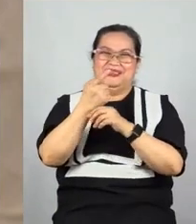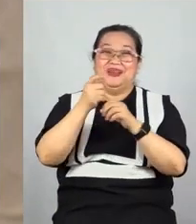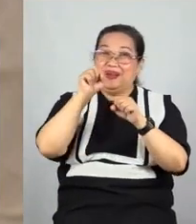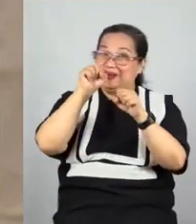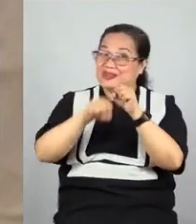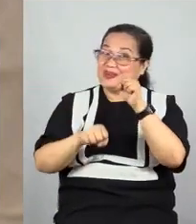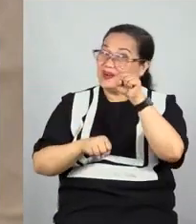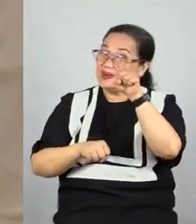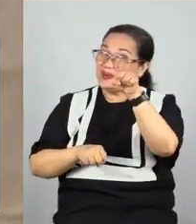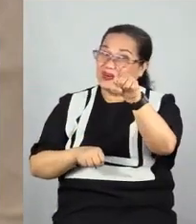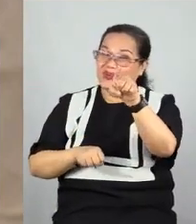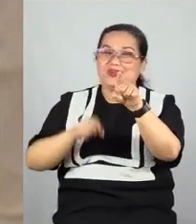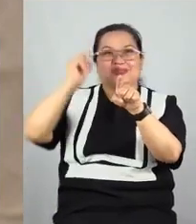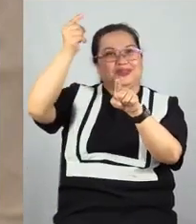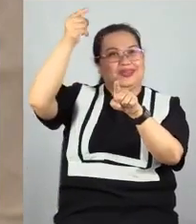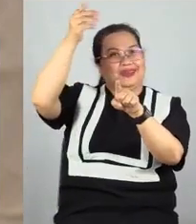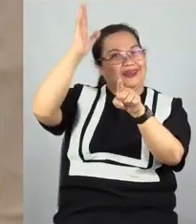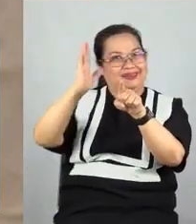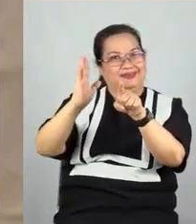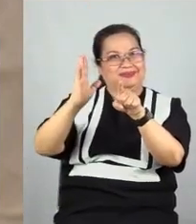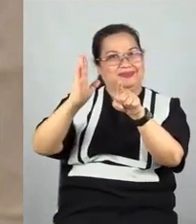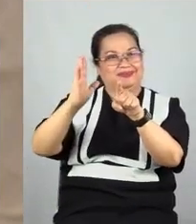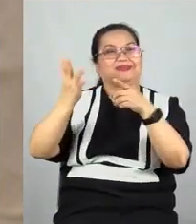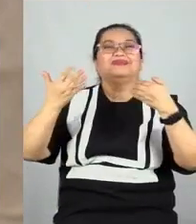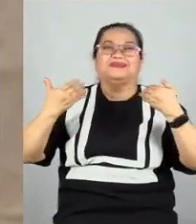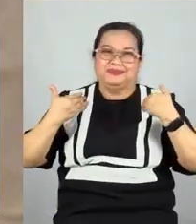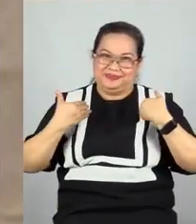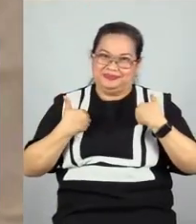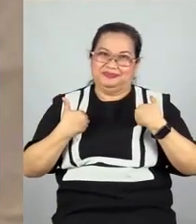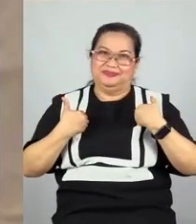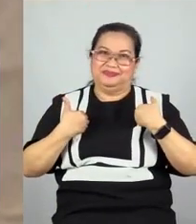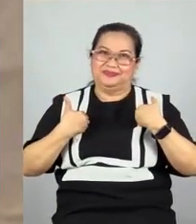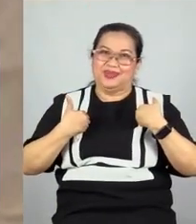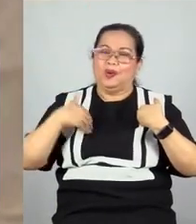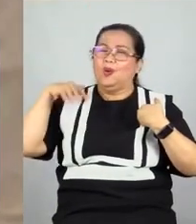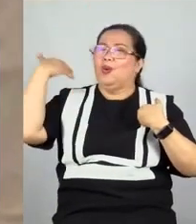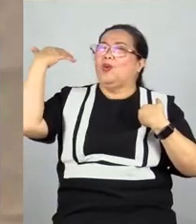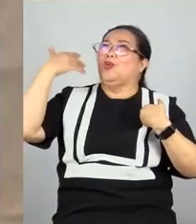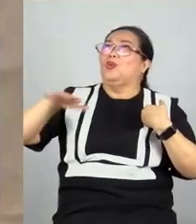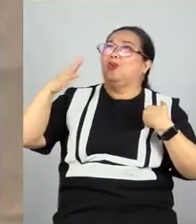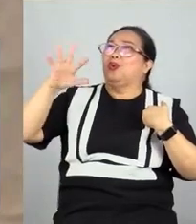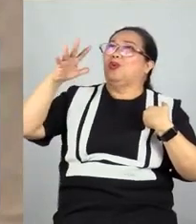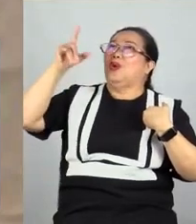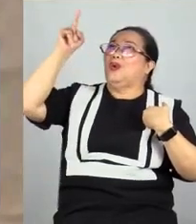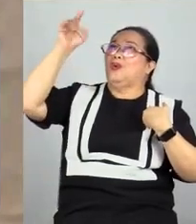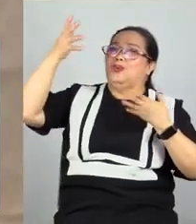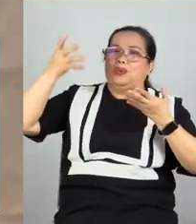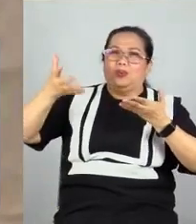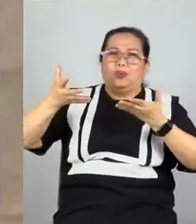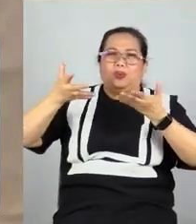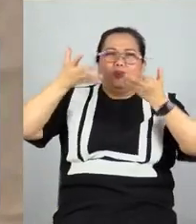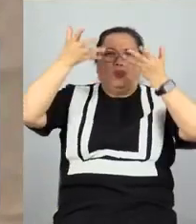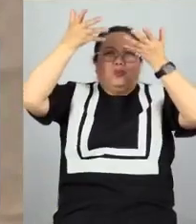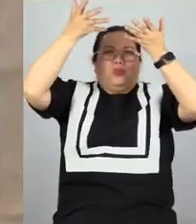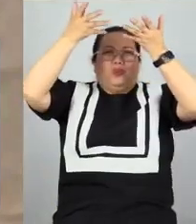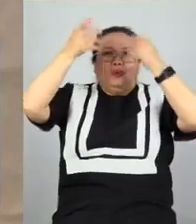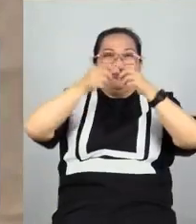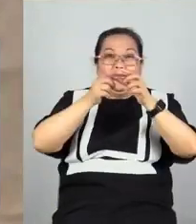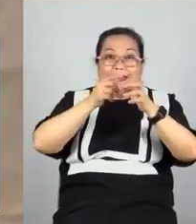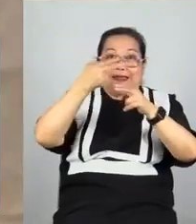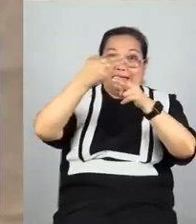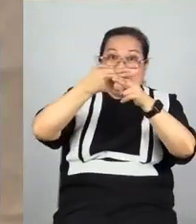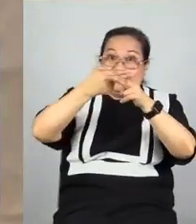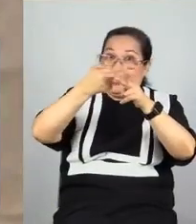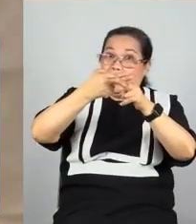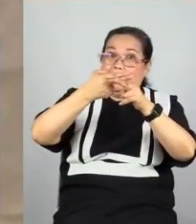Therefore, God has highly exalted Him and bestowed on Him the name